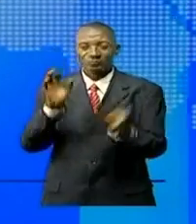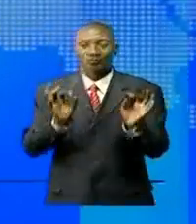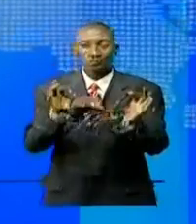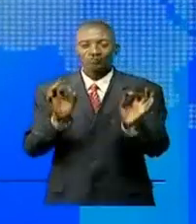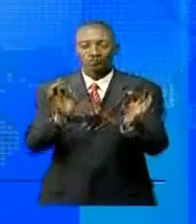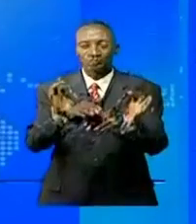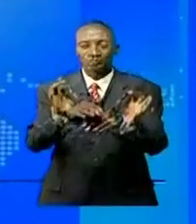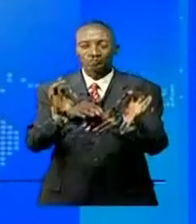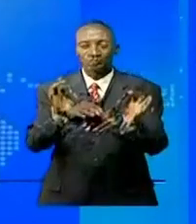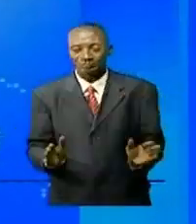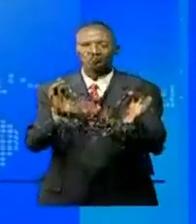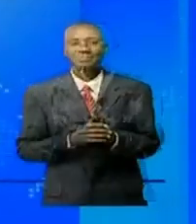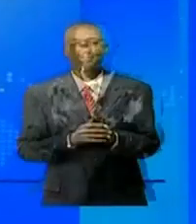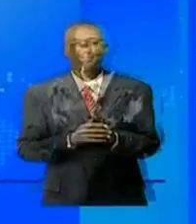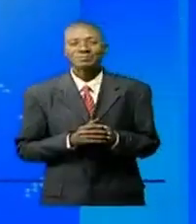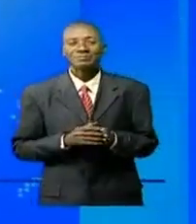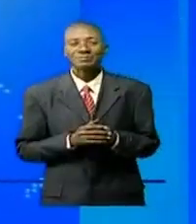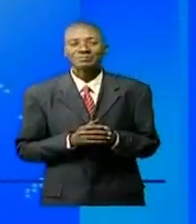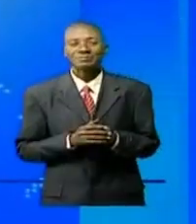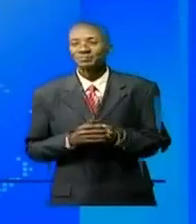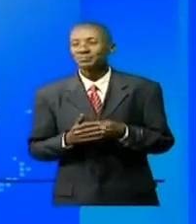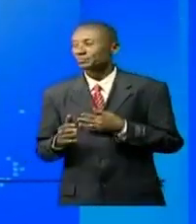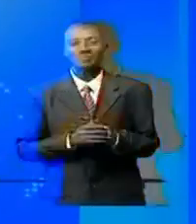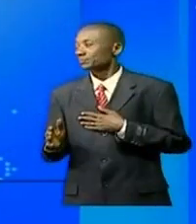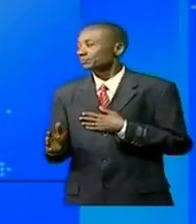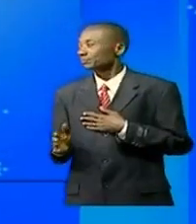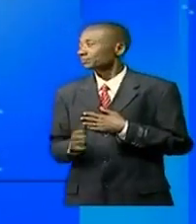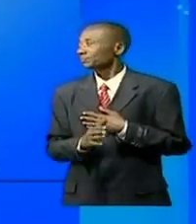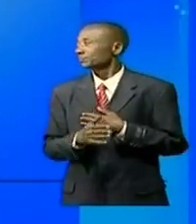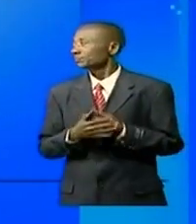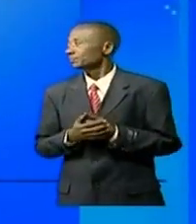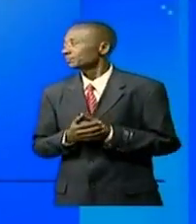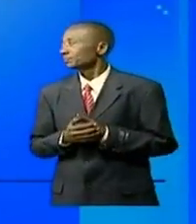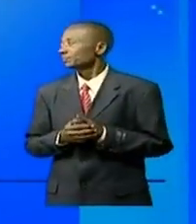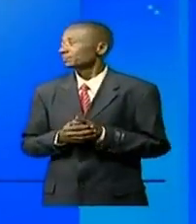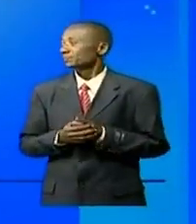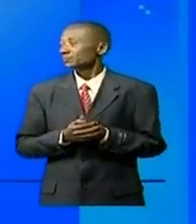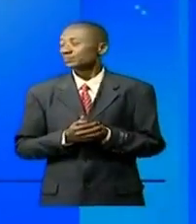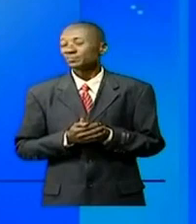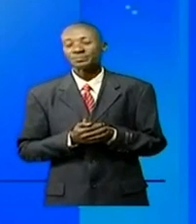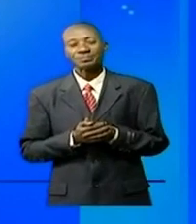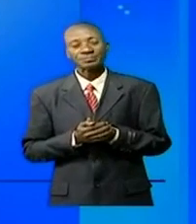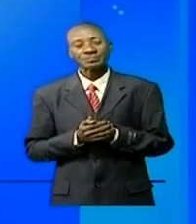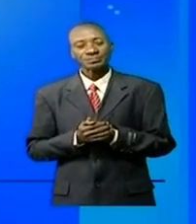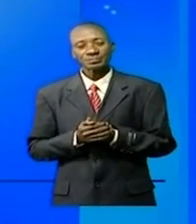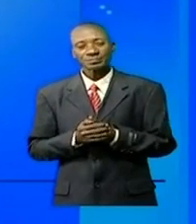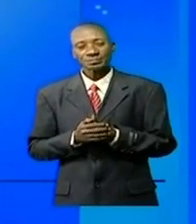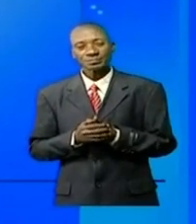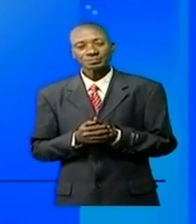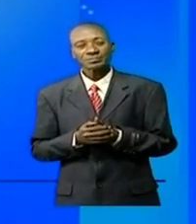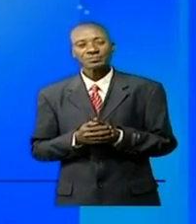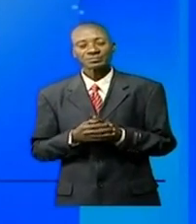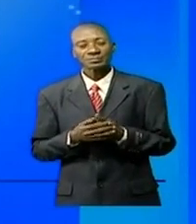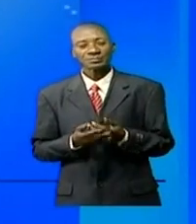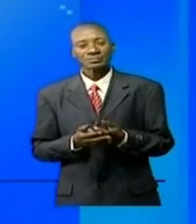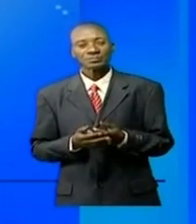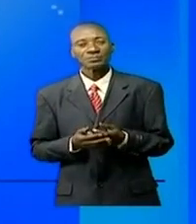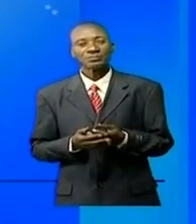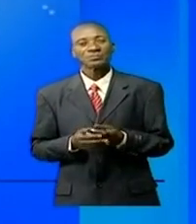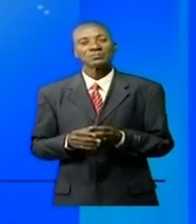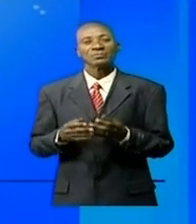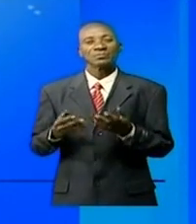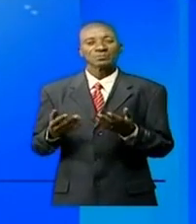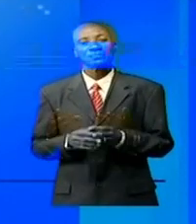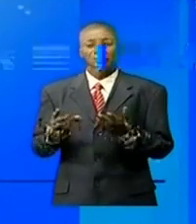La CBECO se lance dans l'autorité pour son développement. C'est le thème du mois de février dédié aux activités de la